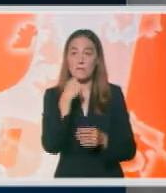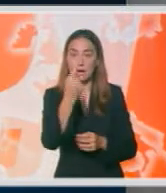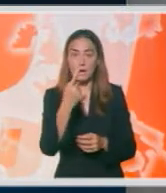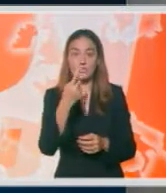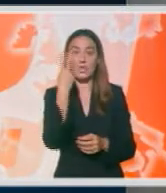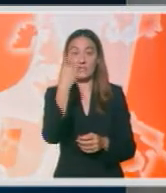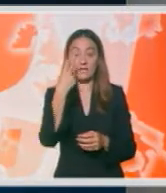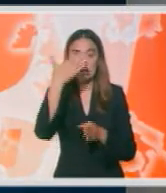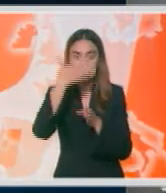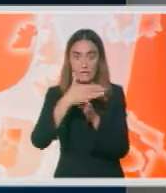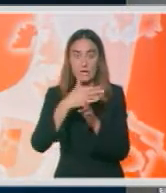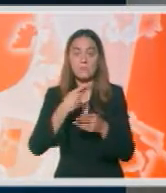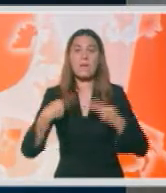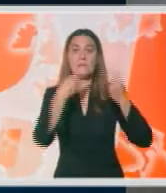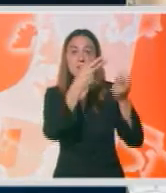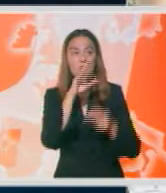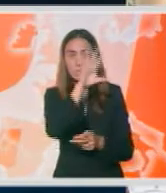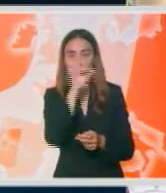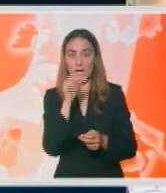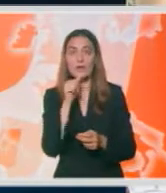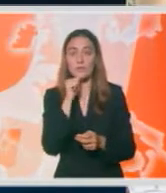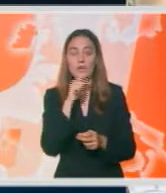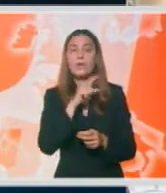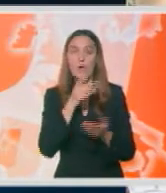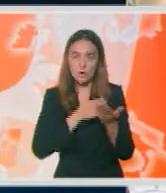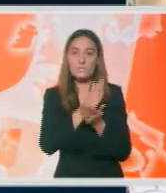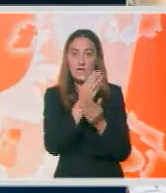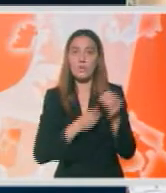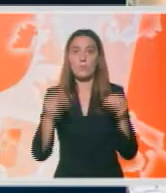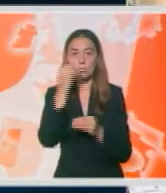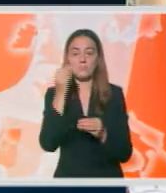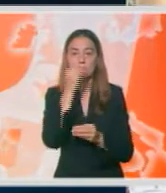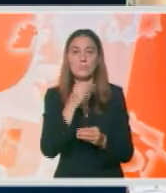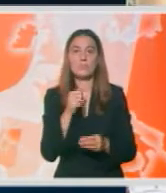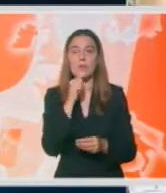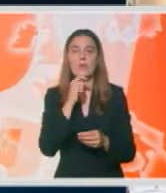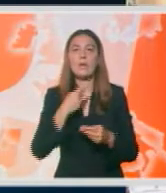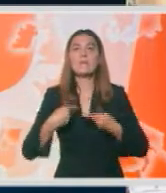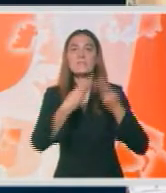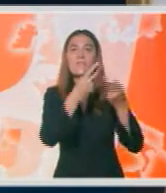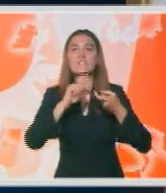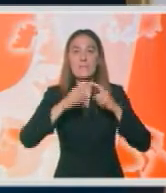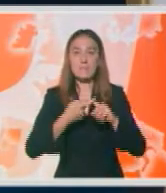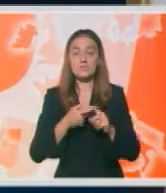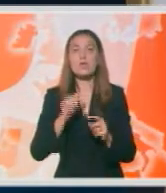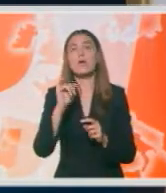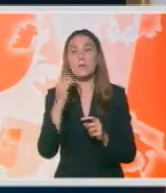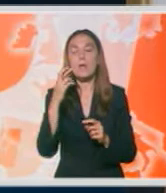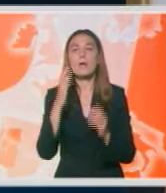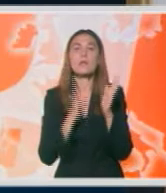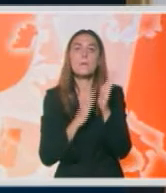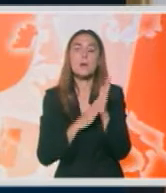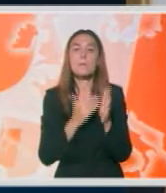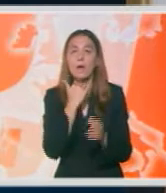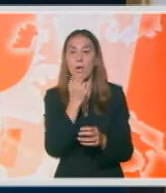je 20 kompanija izvozno orijentisano i da ostvaruju suficit. Izvoz nameštaja je, na primer,